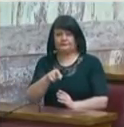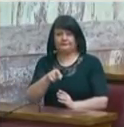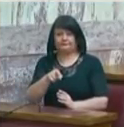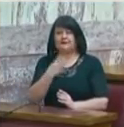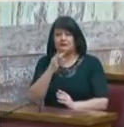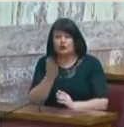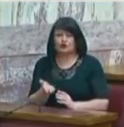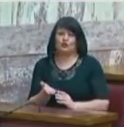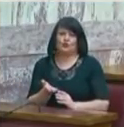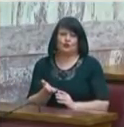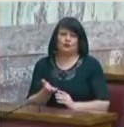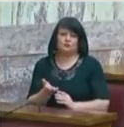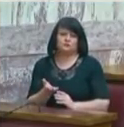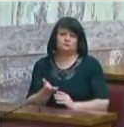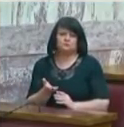και